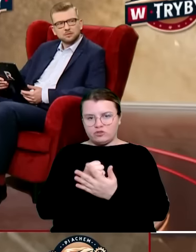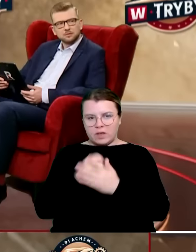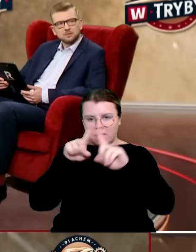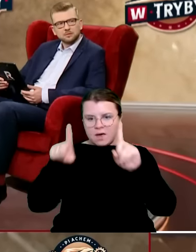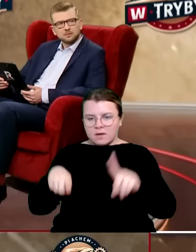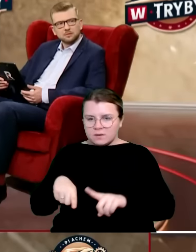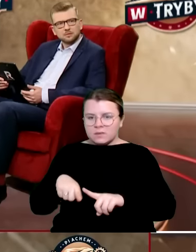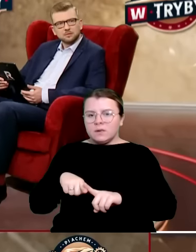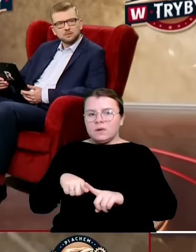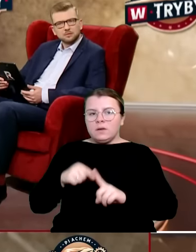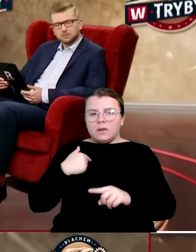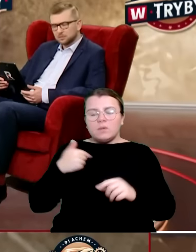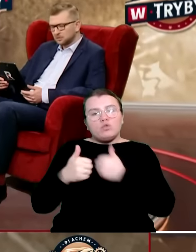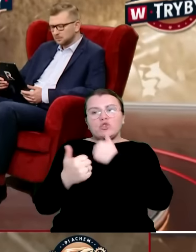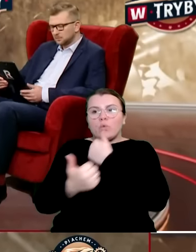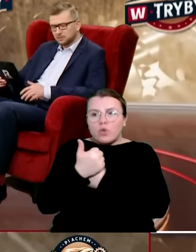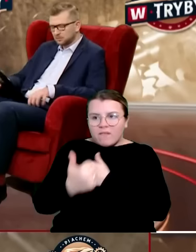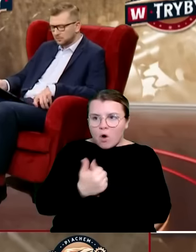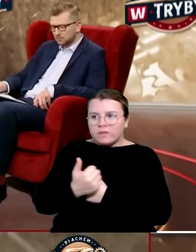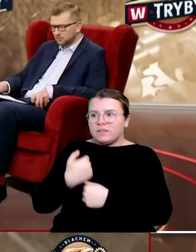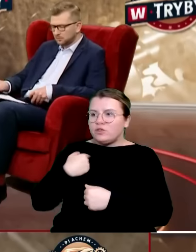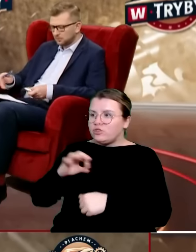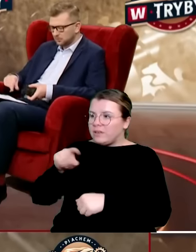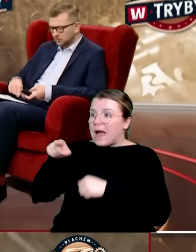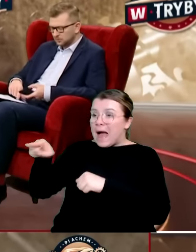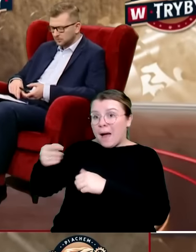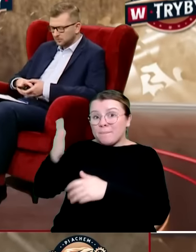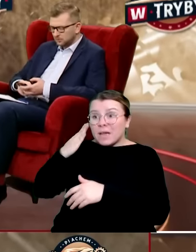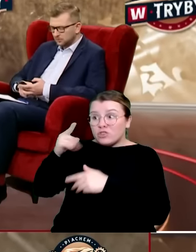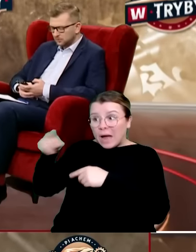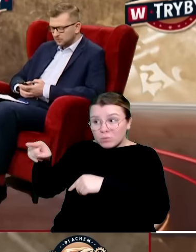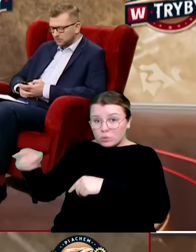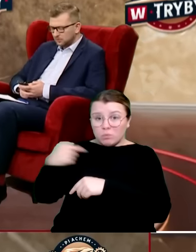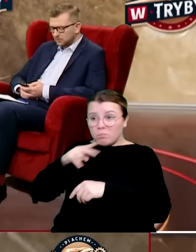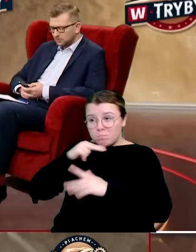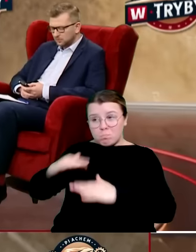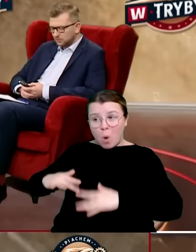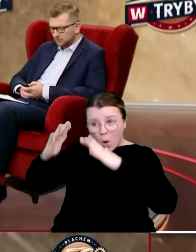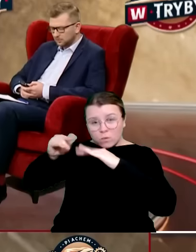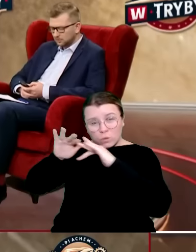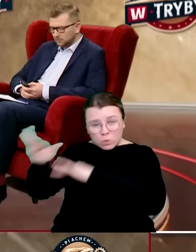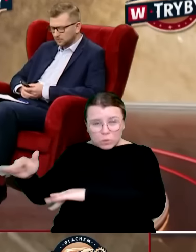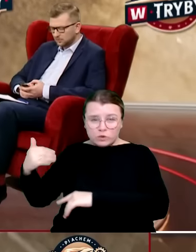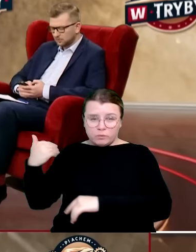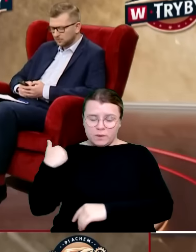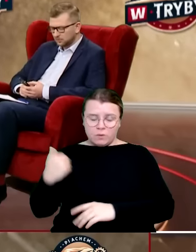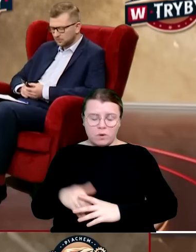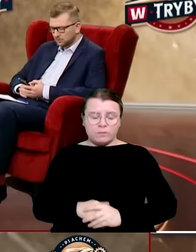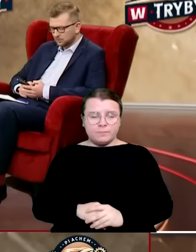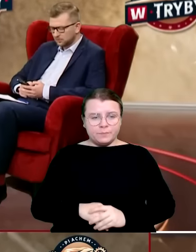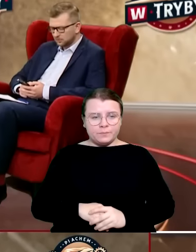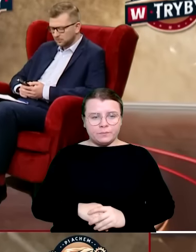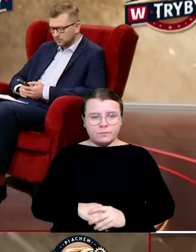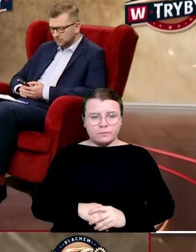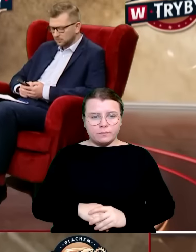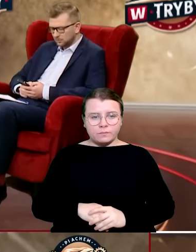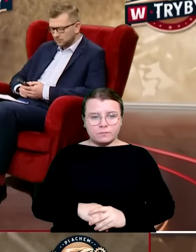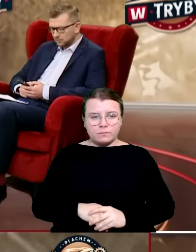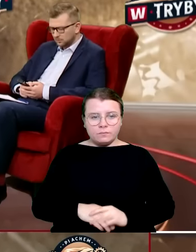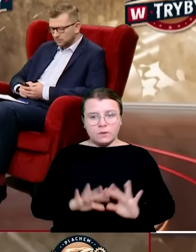mieszkają na tej, a nie innej ulicy, boję się tylko, że mogą zostać postawieni przed taką oto perspektywą, że albo